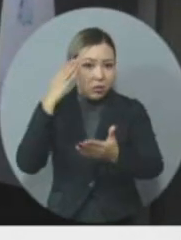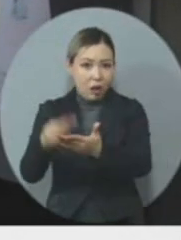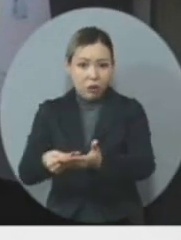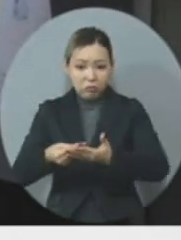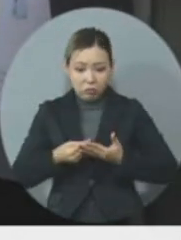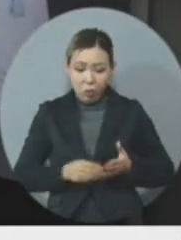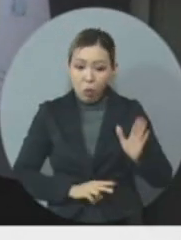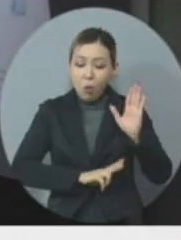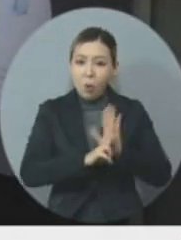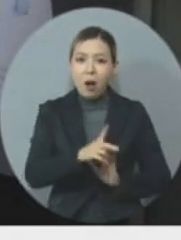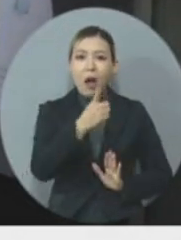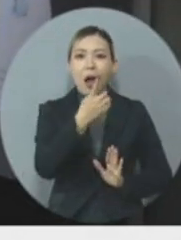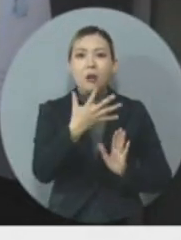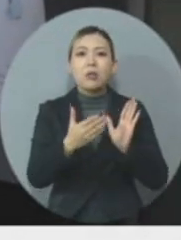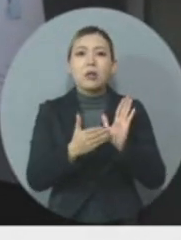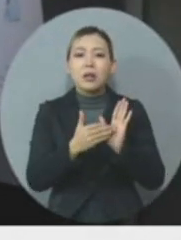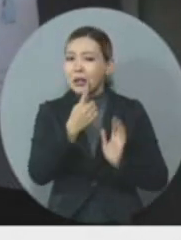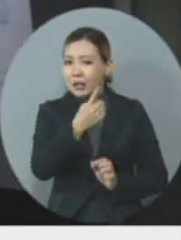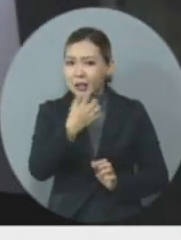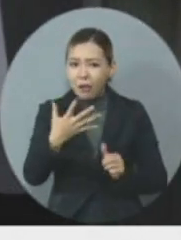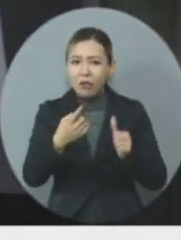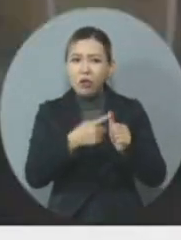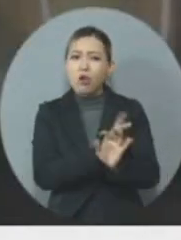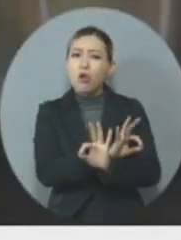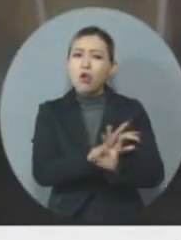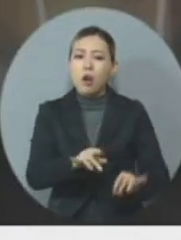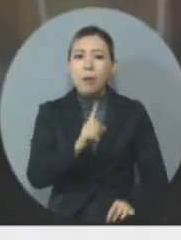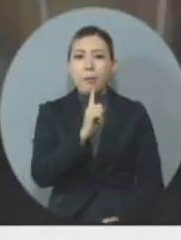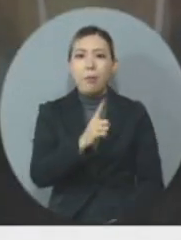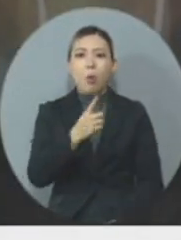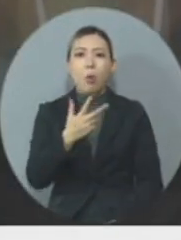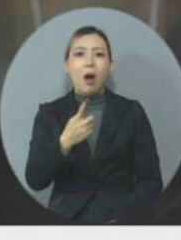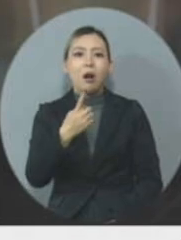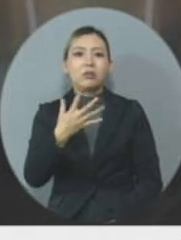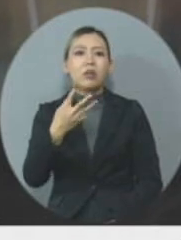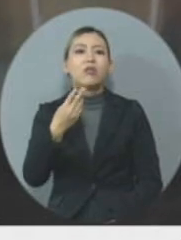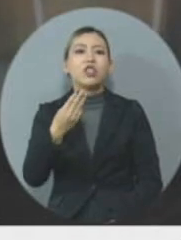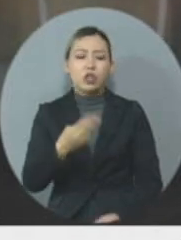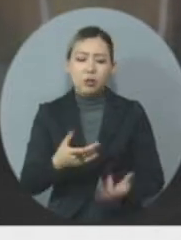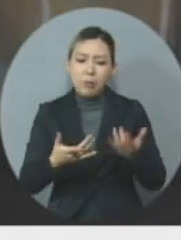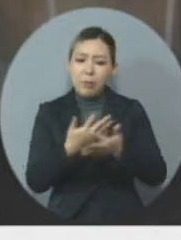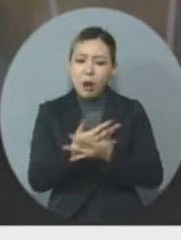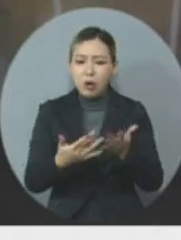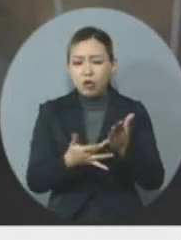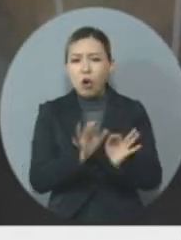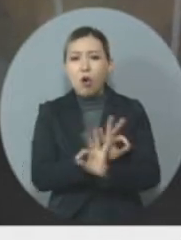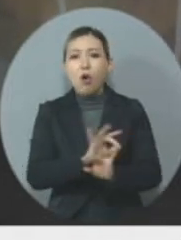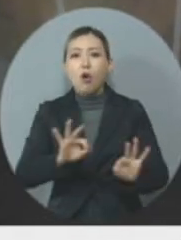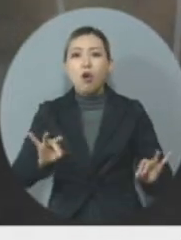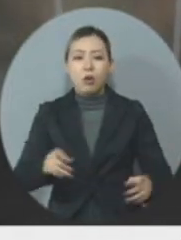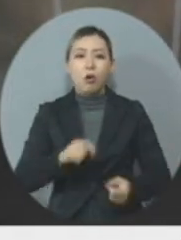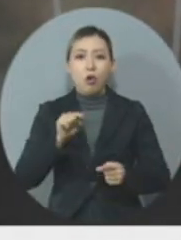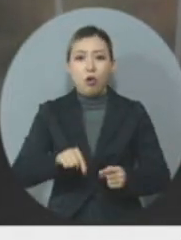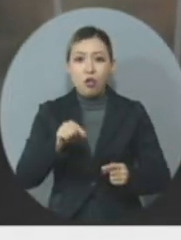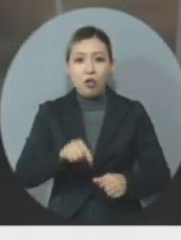нэр төрлийн 1310 ширхэг тоног төхөөрөмжийг Баян Өндөр суманд хүлээлгэн өгч өнөөдөр иргэдэд гаргаж өглөө.